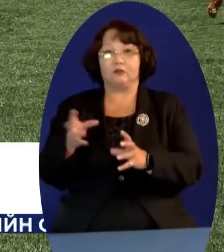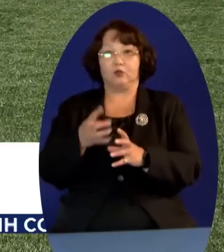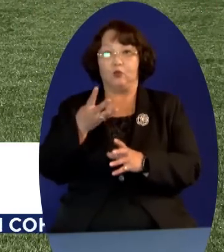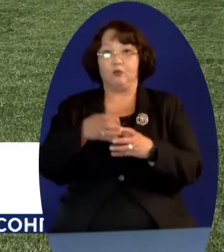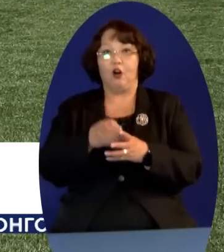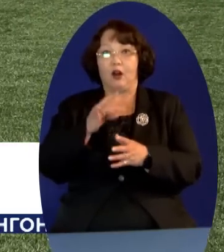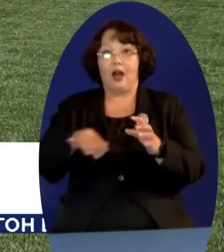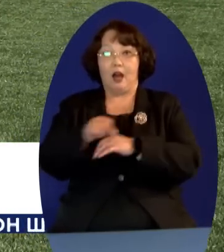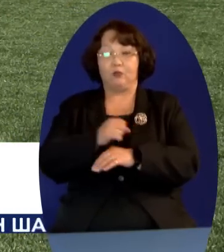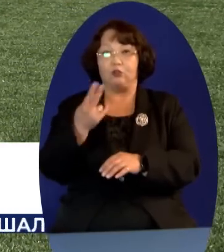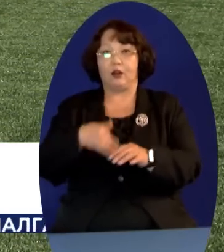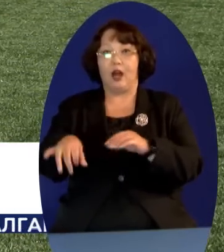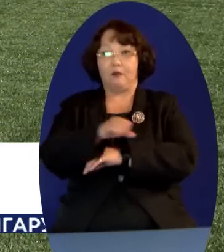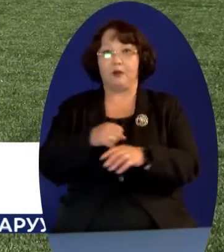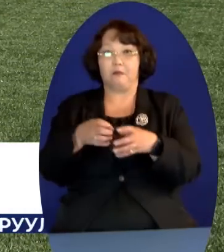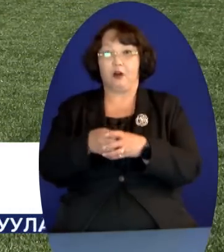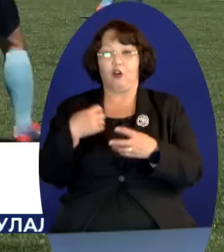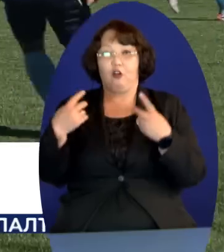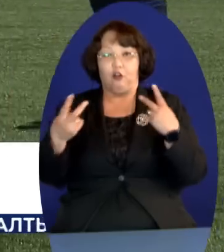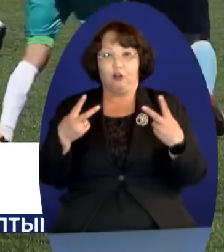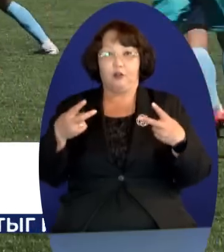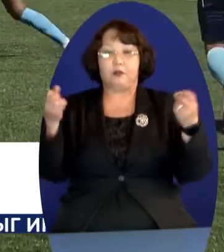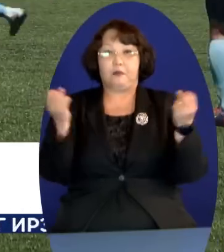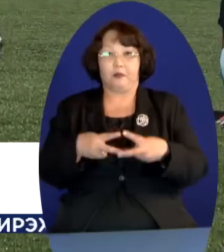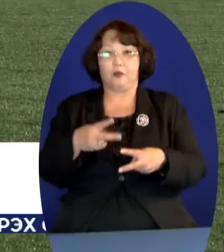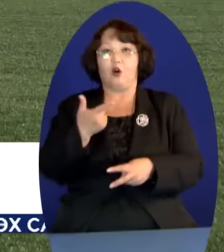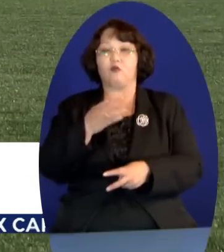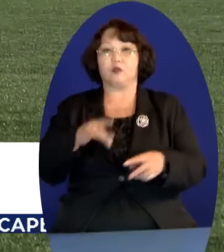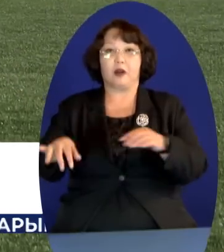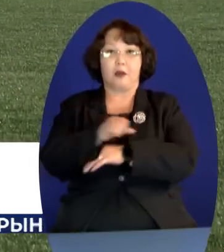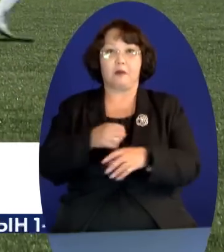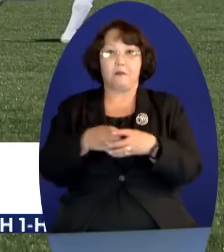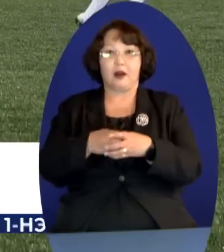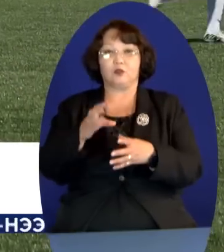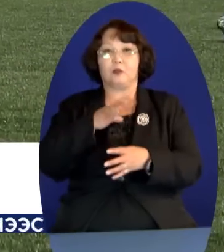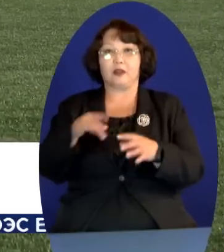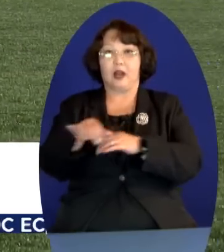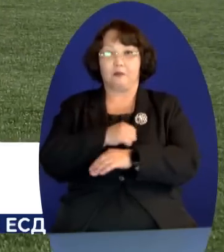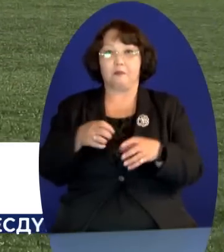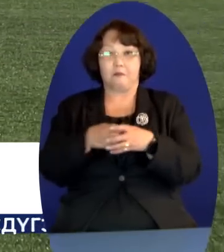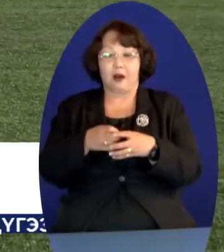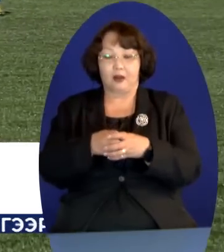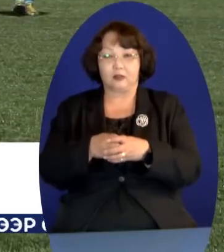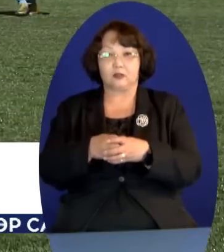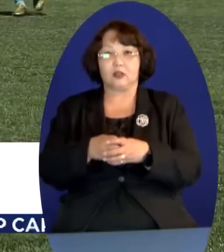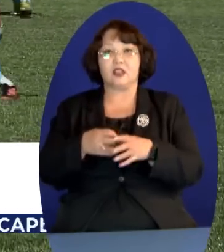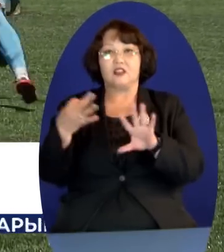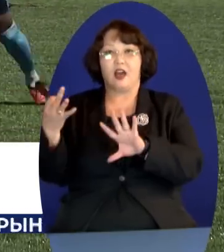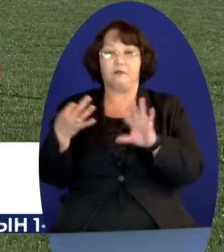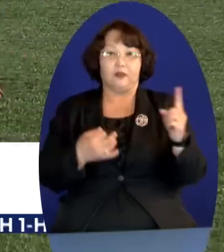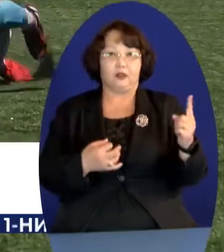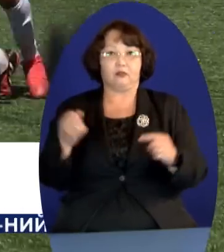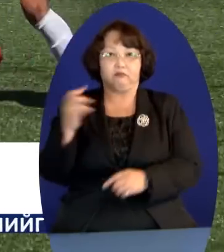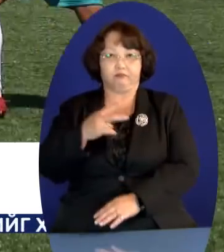аймаг, Дорнод аймгийн багуудын тоглолт 2-2 харьцаатай тэнцэж, Говьсүмбэр аймгийн баг, Скватер аймгийн багийг хэсгийн эхний тоглолтондоо 8-1